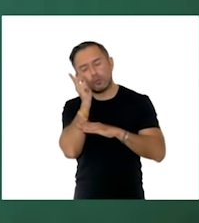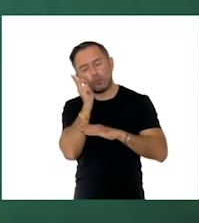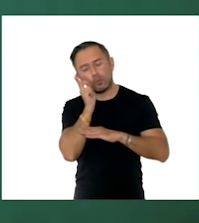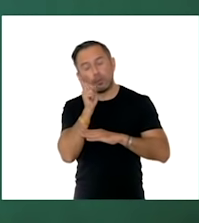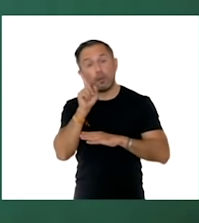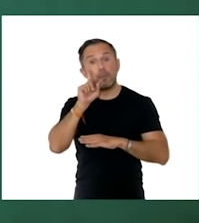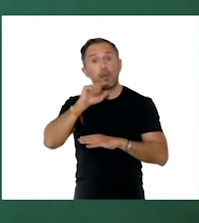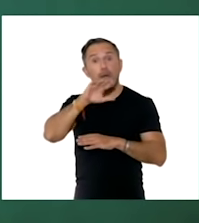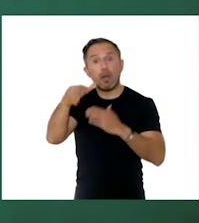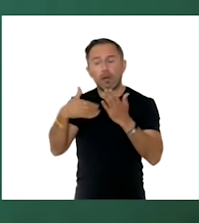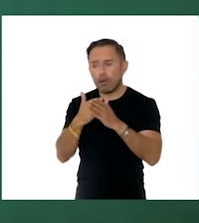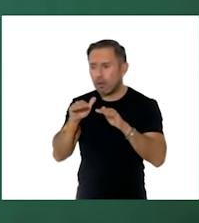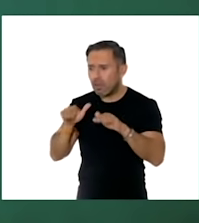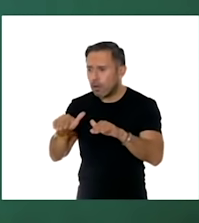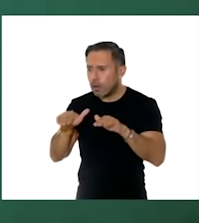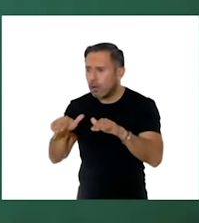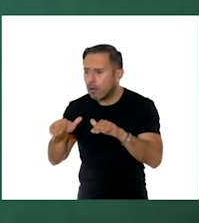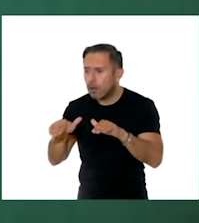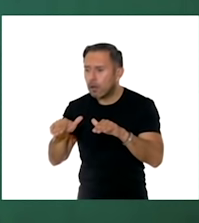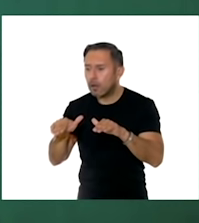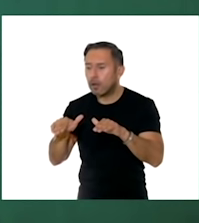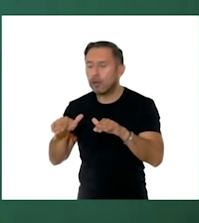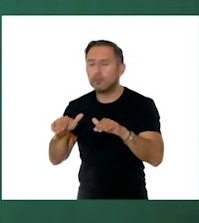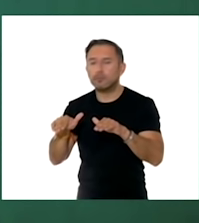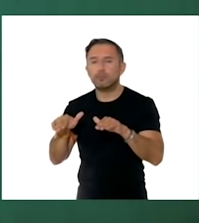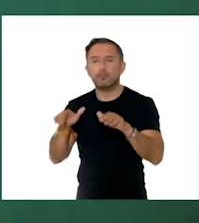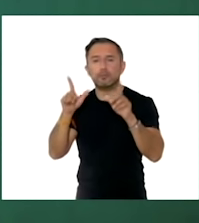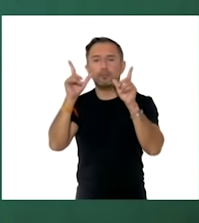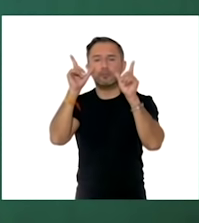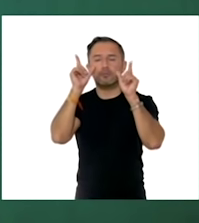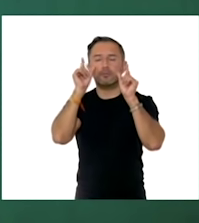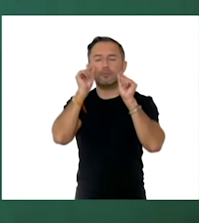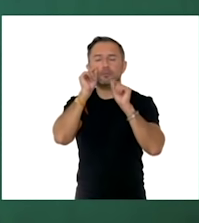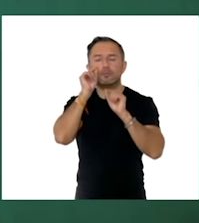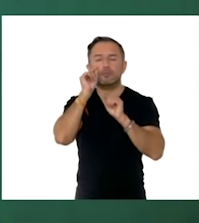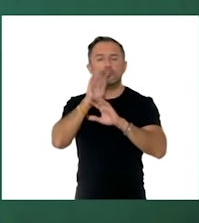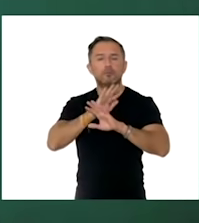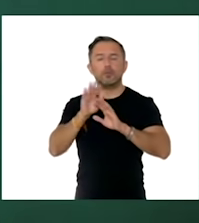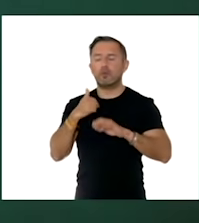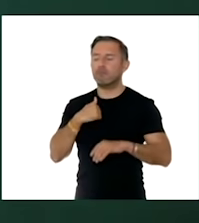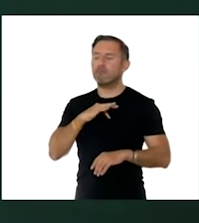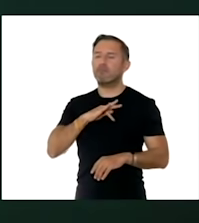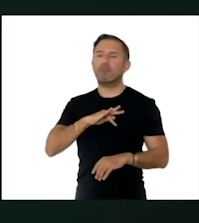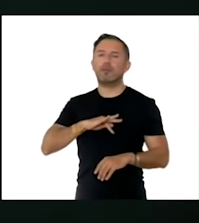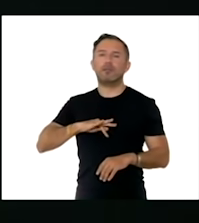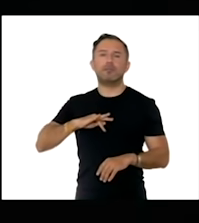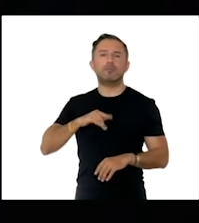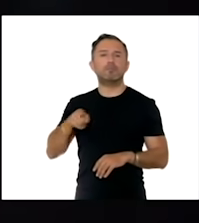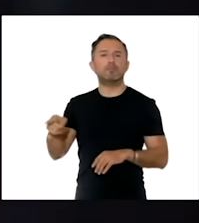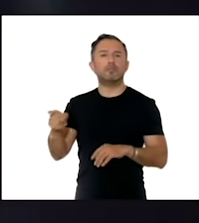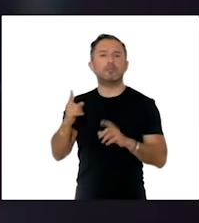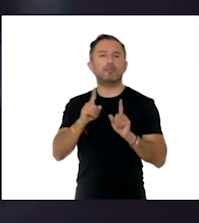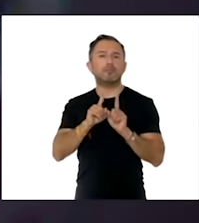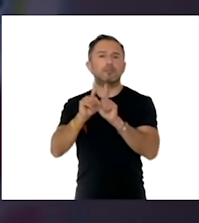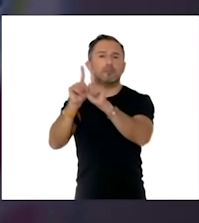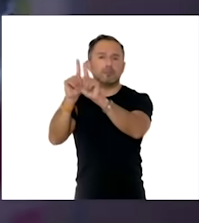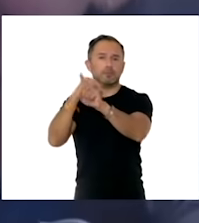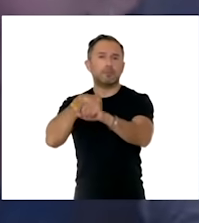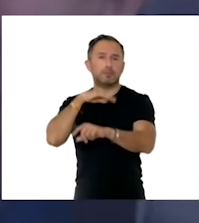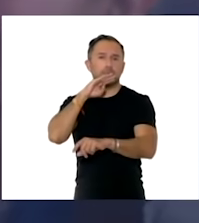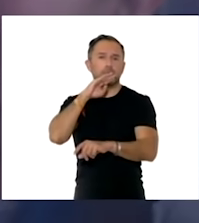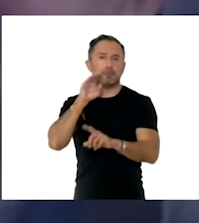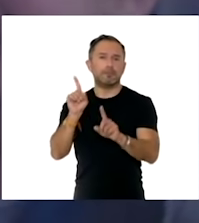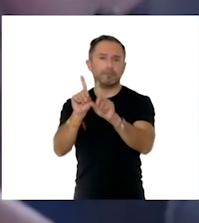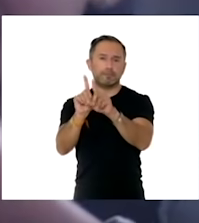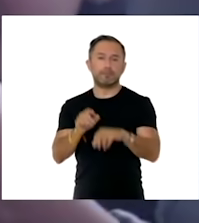ingojelili, kima cuyole, tumenzo cubin, uchukpach inkich pangnae. Todavía me